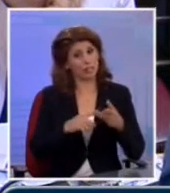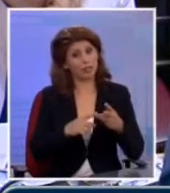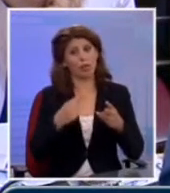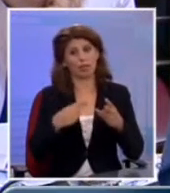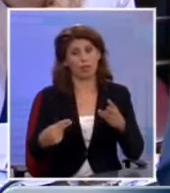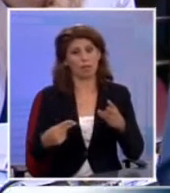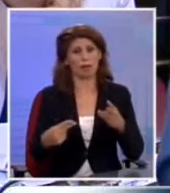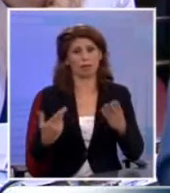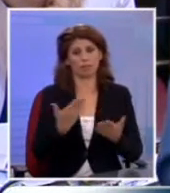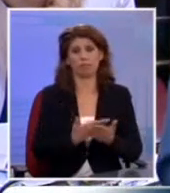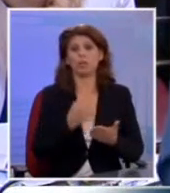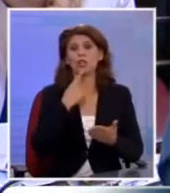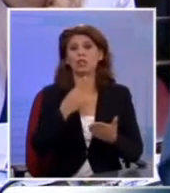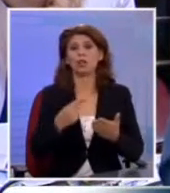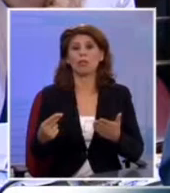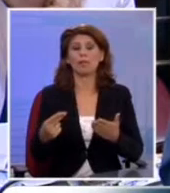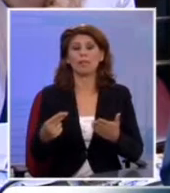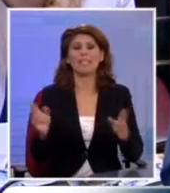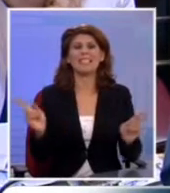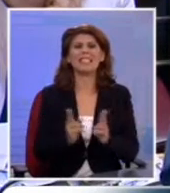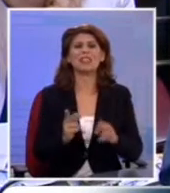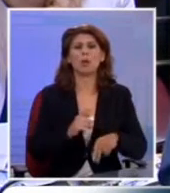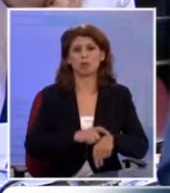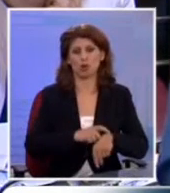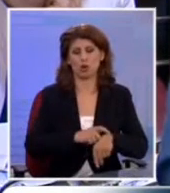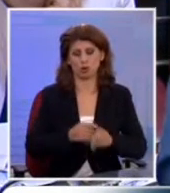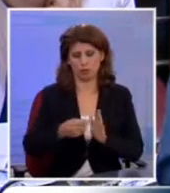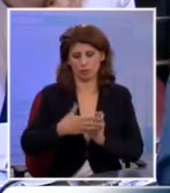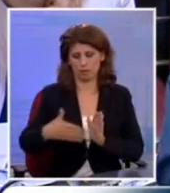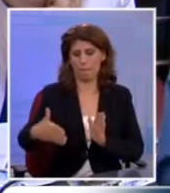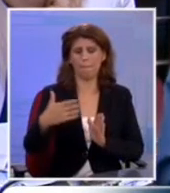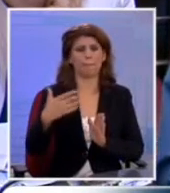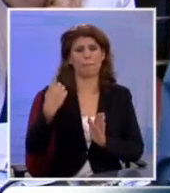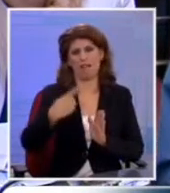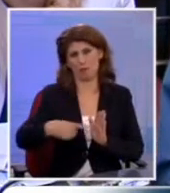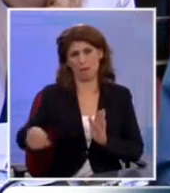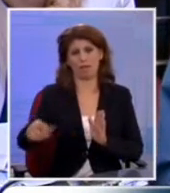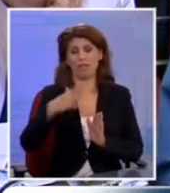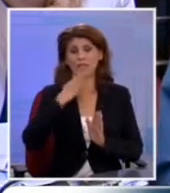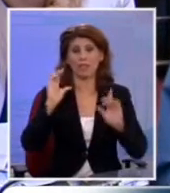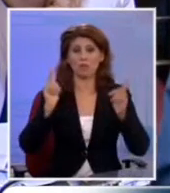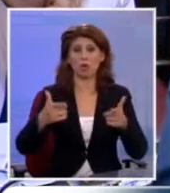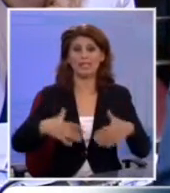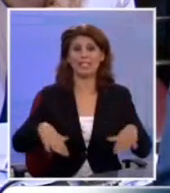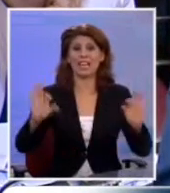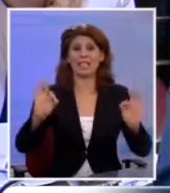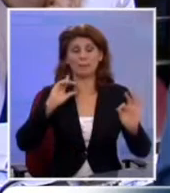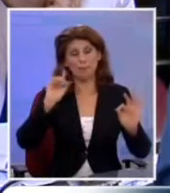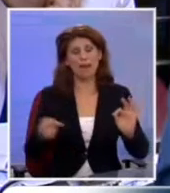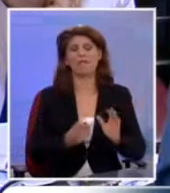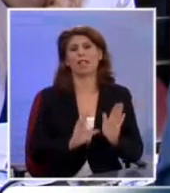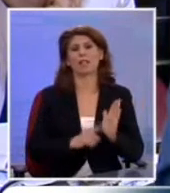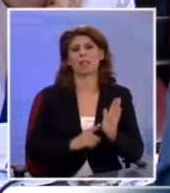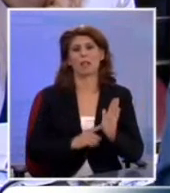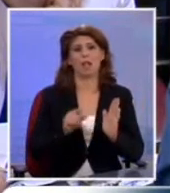ετέθη, είναι το θέμα του συντόμου χρόνου. Με την έννοια ότι παραβιάζεται μια δημοκρατική αρχή.